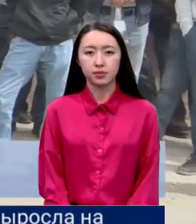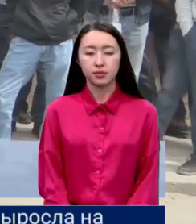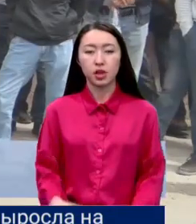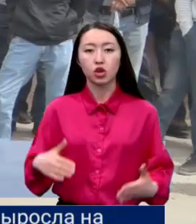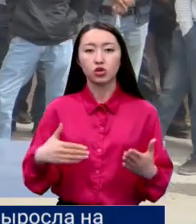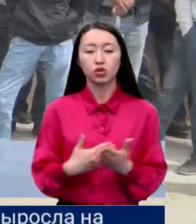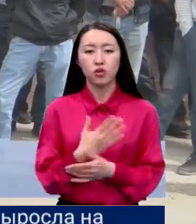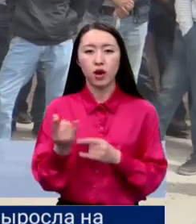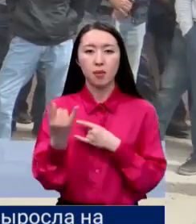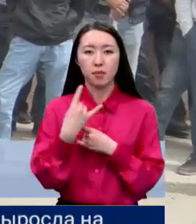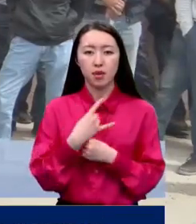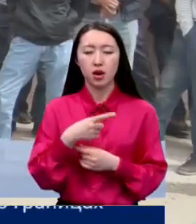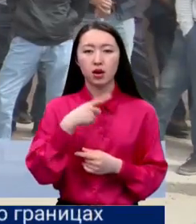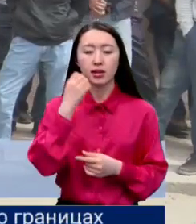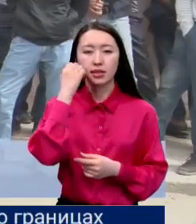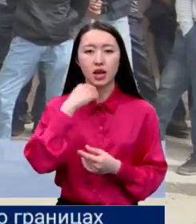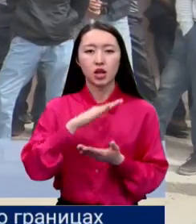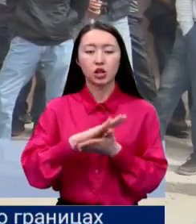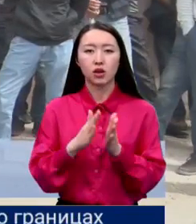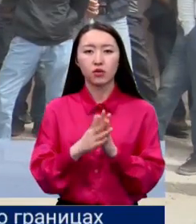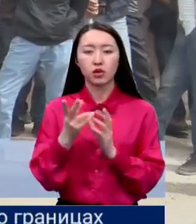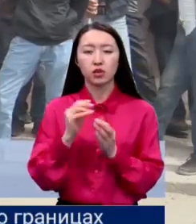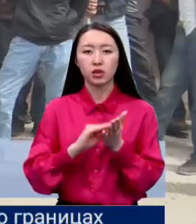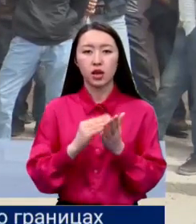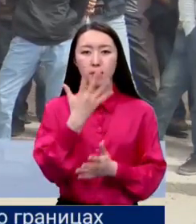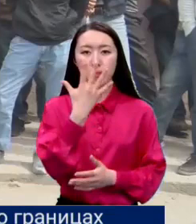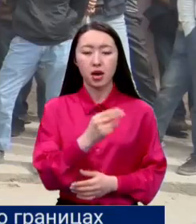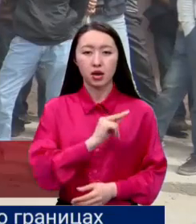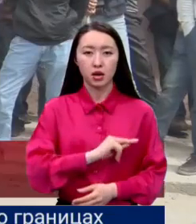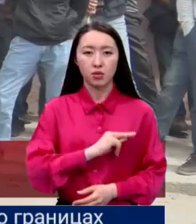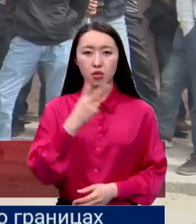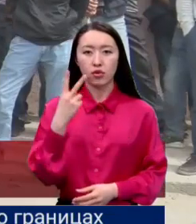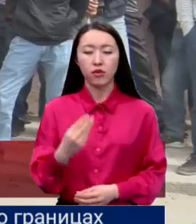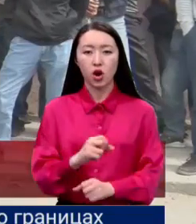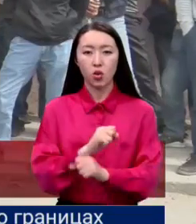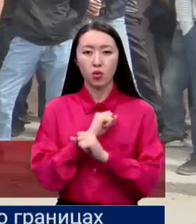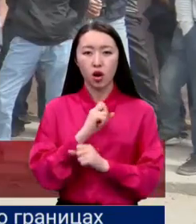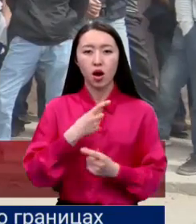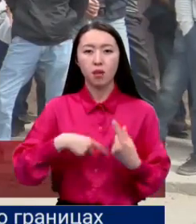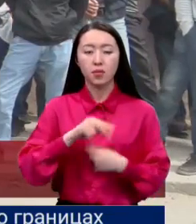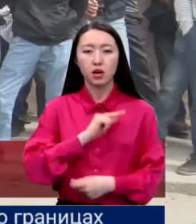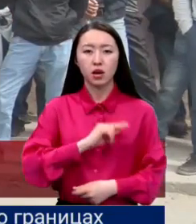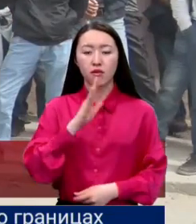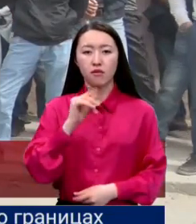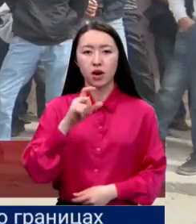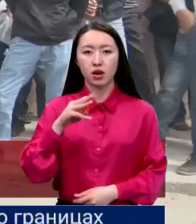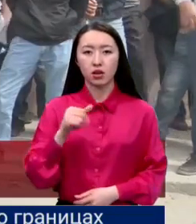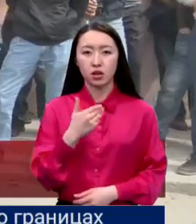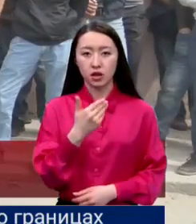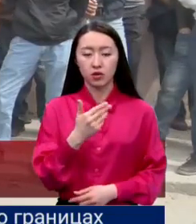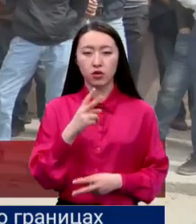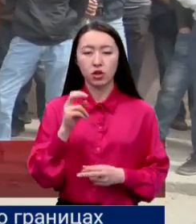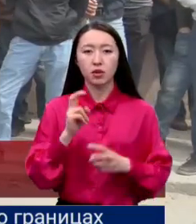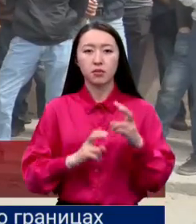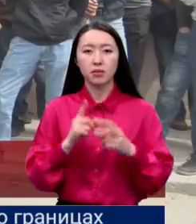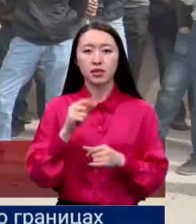Снова лгут нам. Предлагают старый договор, в котором прописаны 5 дней работы и 2 дня отдыха. А ведь мы работаем вахтовым методом. Это производство